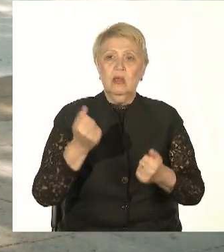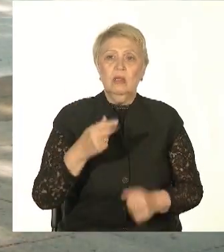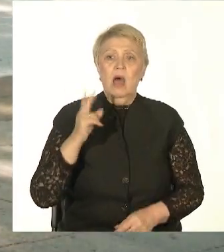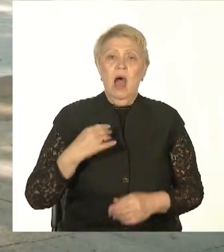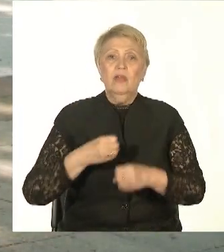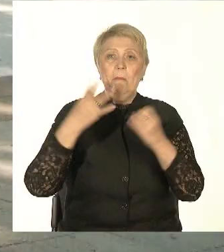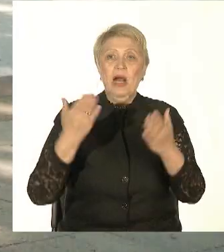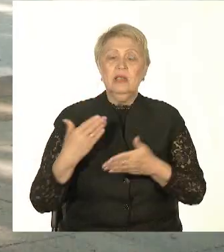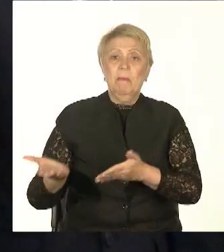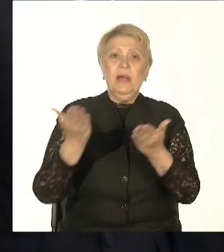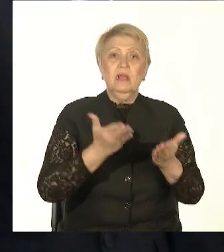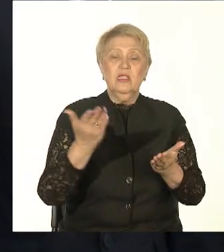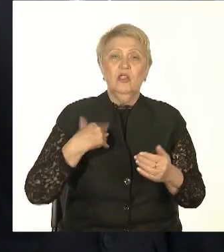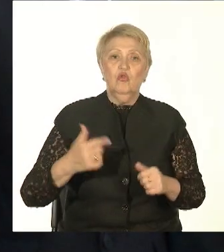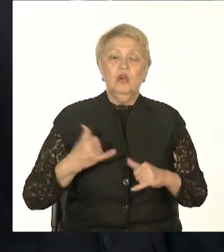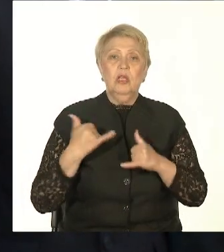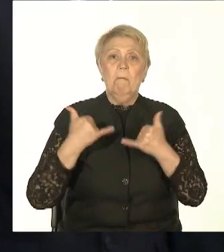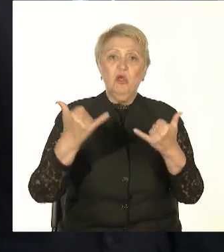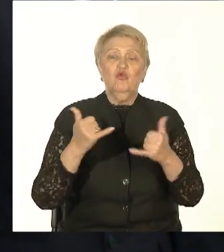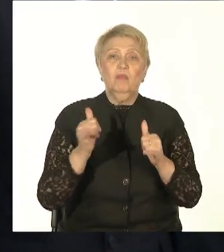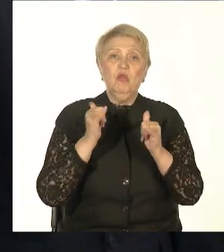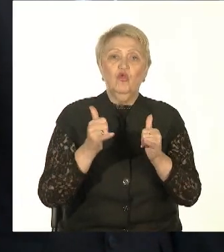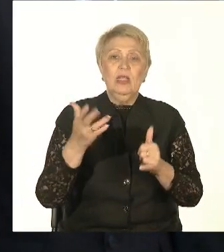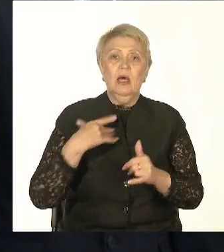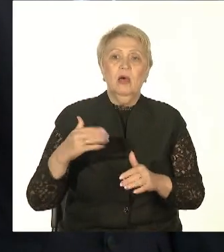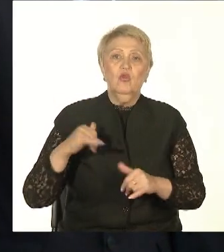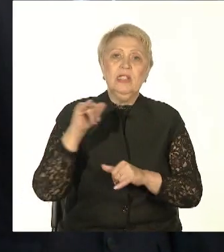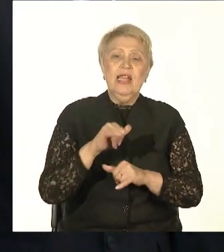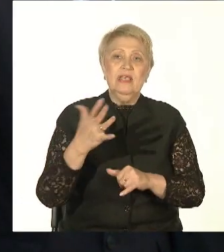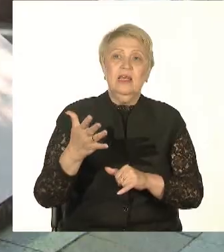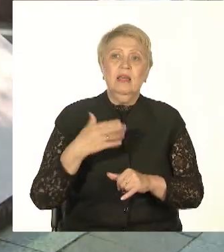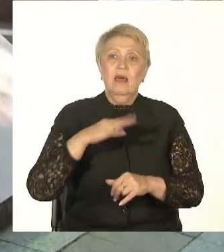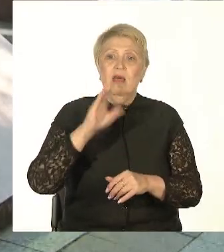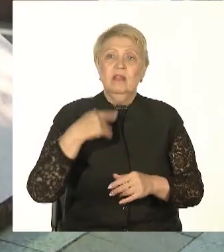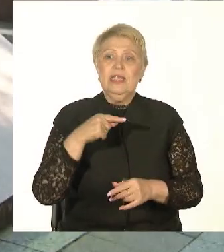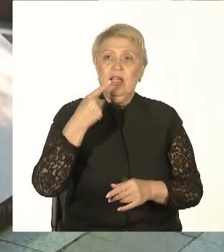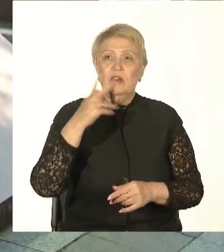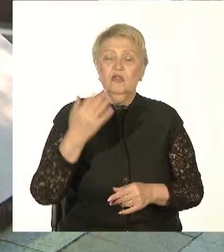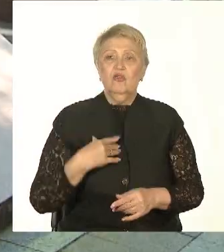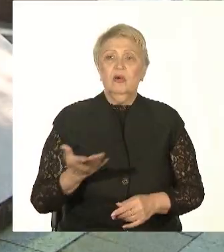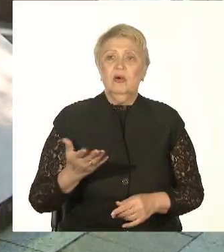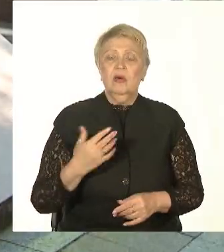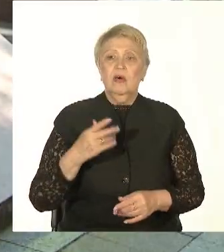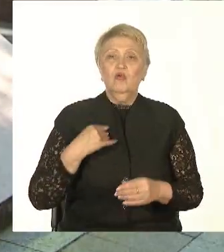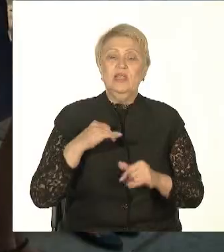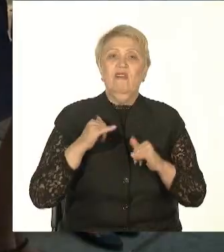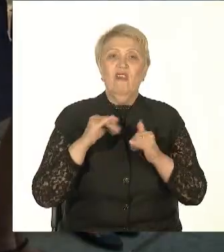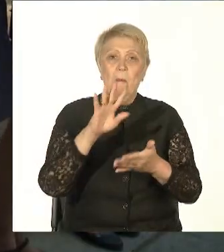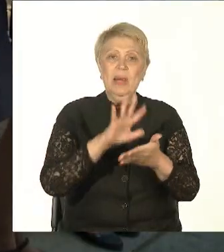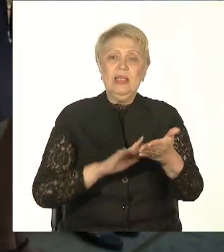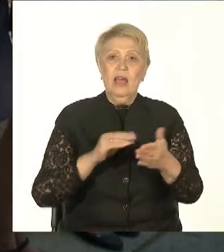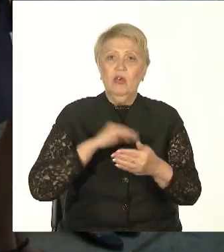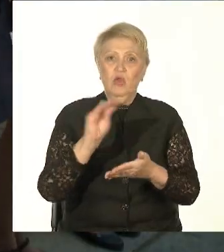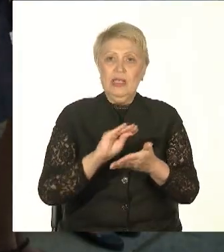округом, пригласили почетных гостей. Они должны были подписать послание пограничникам будущего. И тогда поступили так. Послание написали